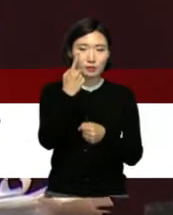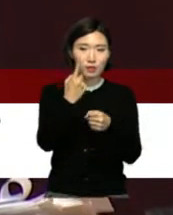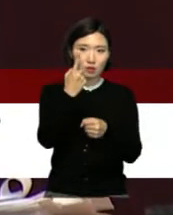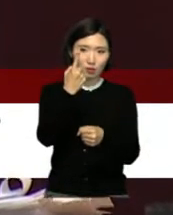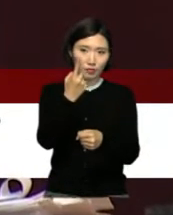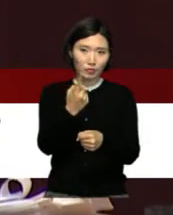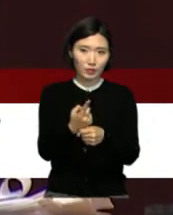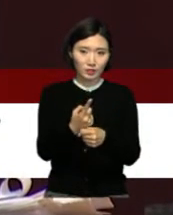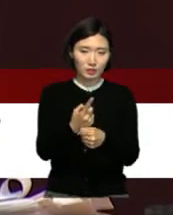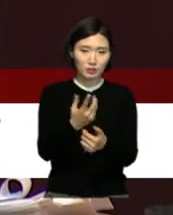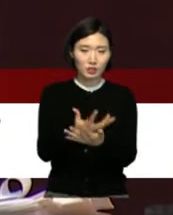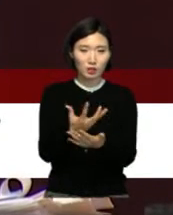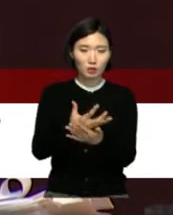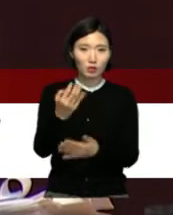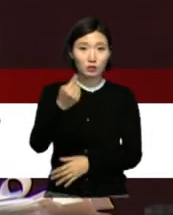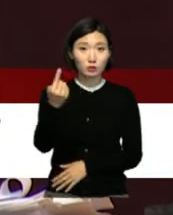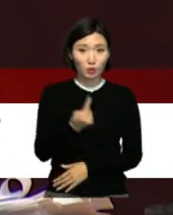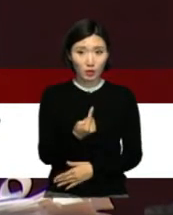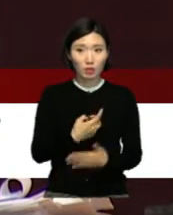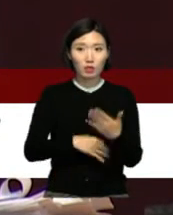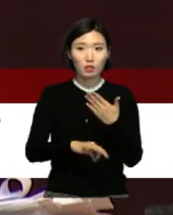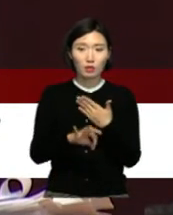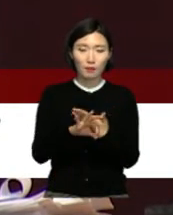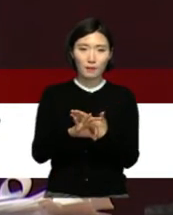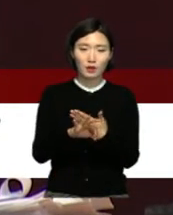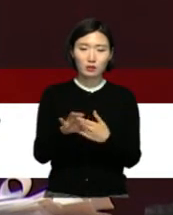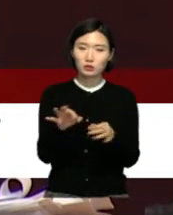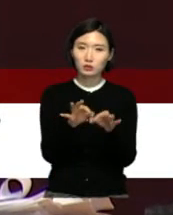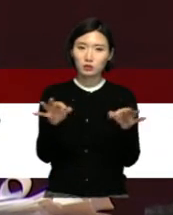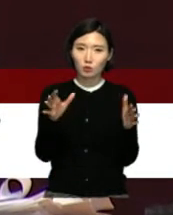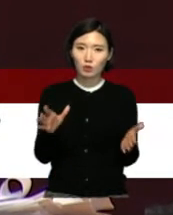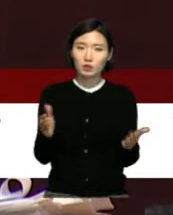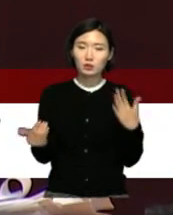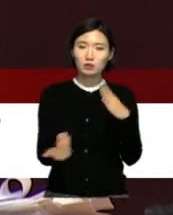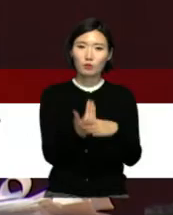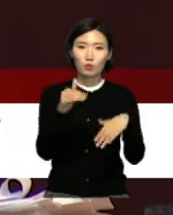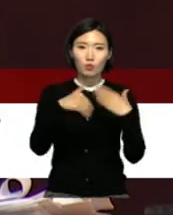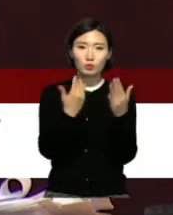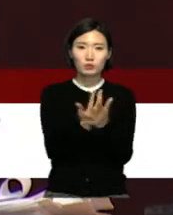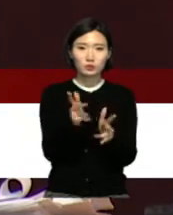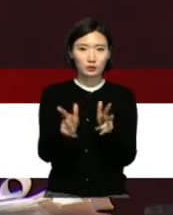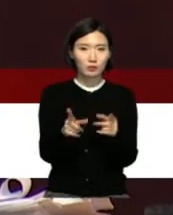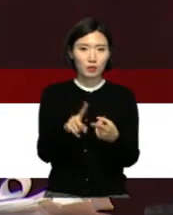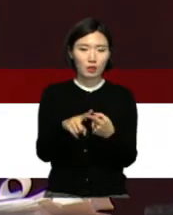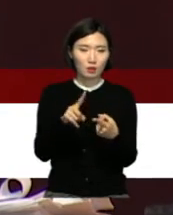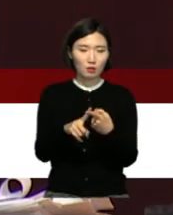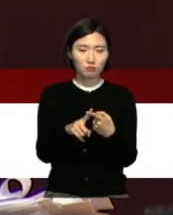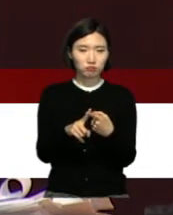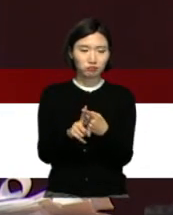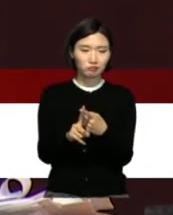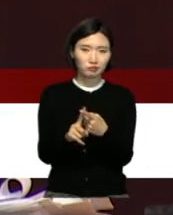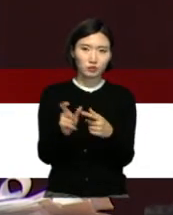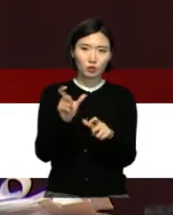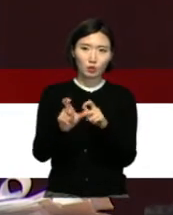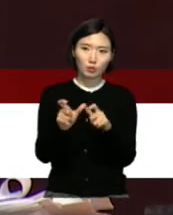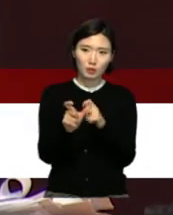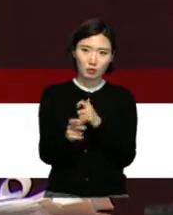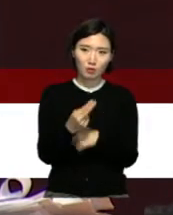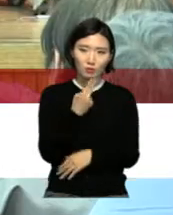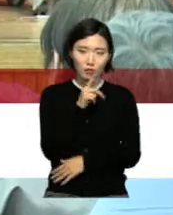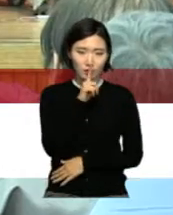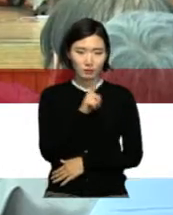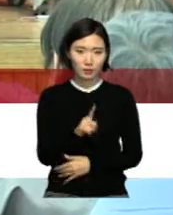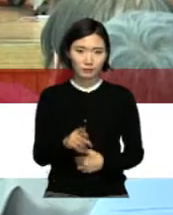자료를 갖고 나오신다고 하면 그 사이에 일어난 모든 사업에 대한 고려가 전혀 안 돼 있다는 얘기